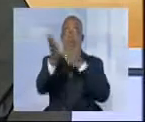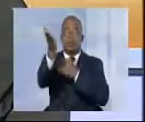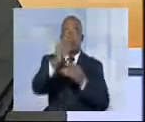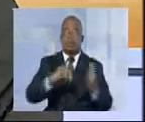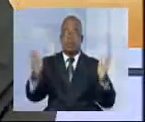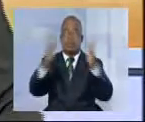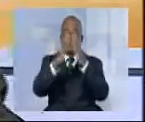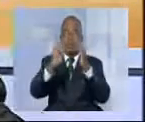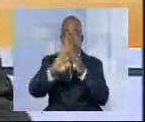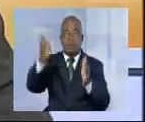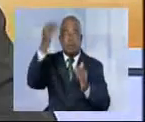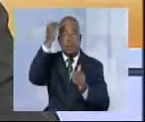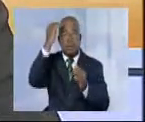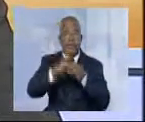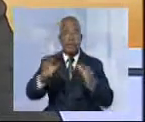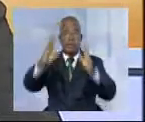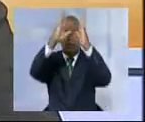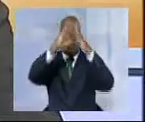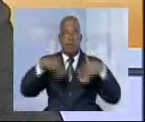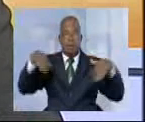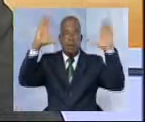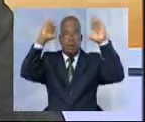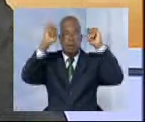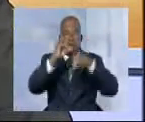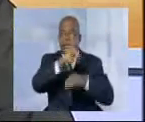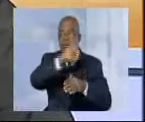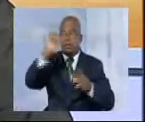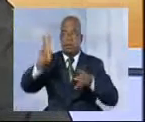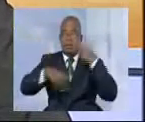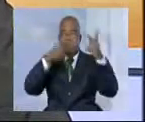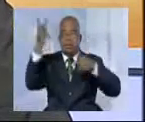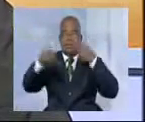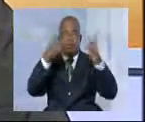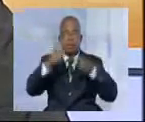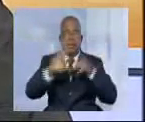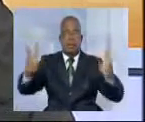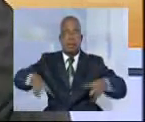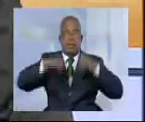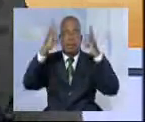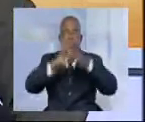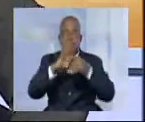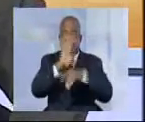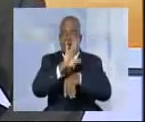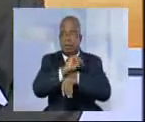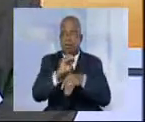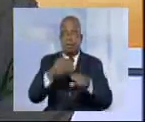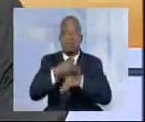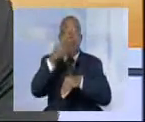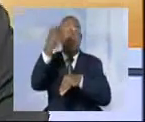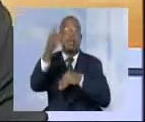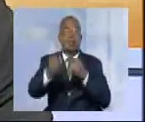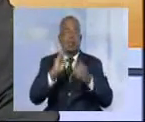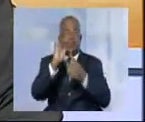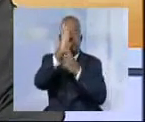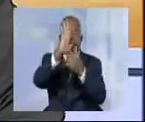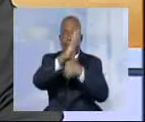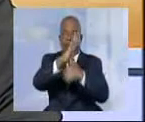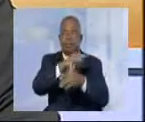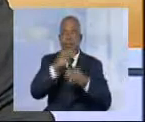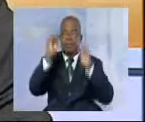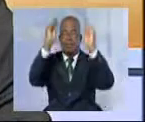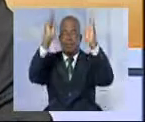palais présidentiel. La vie de la nation était au cœur de ce conseil. Nous y reviendrons dans nos prochaines éditions. Les